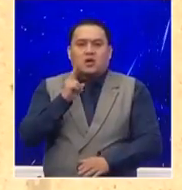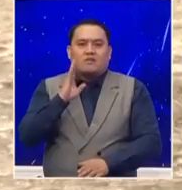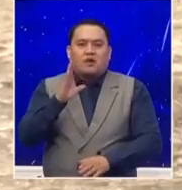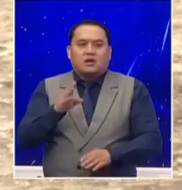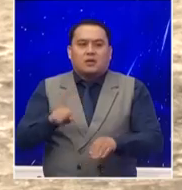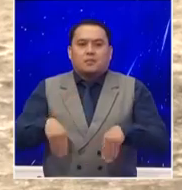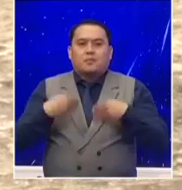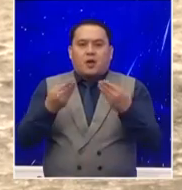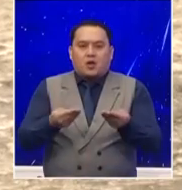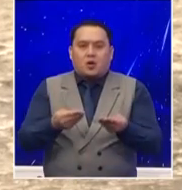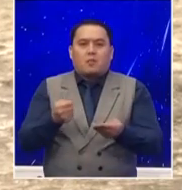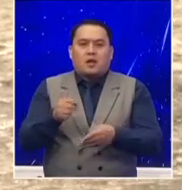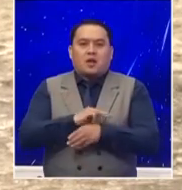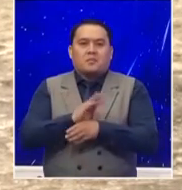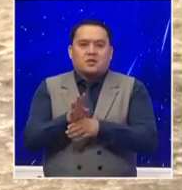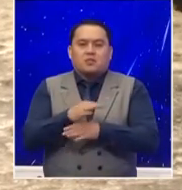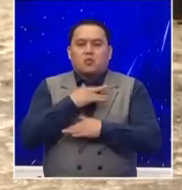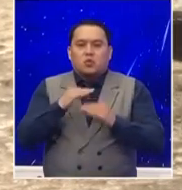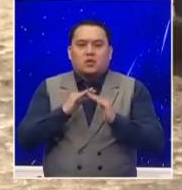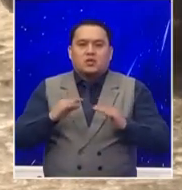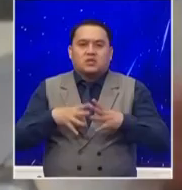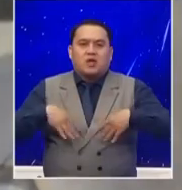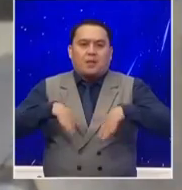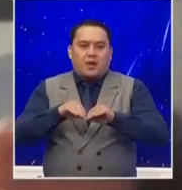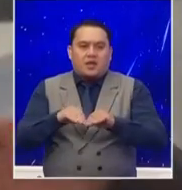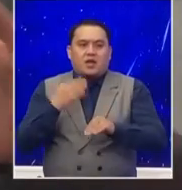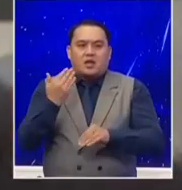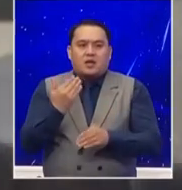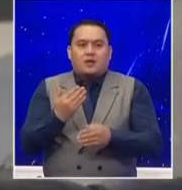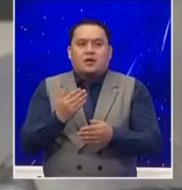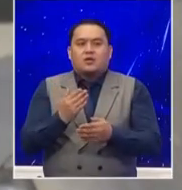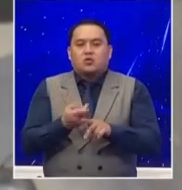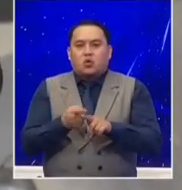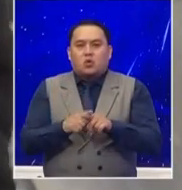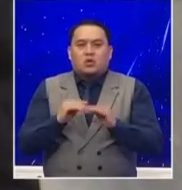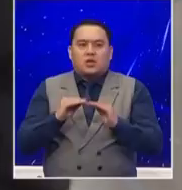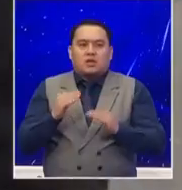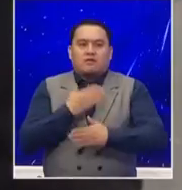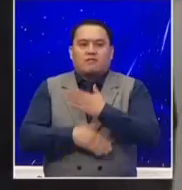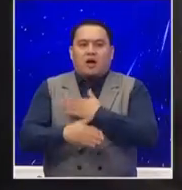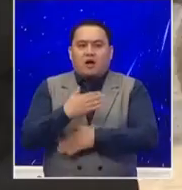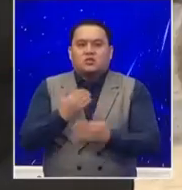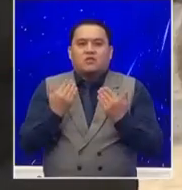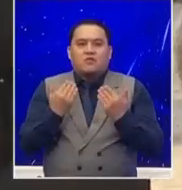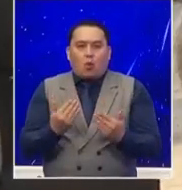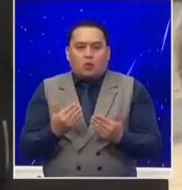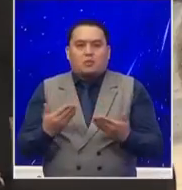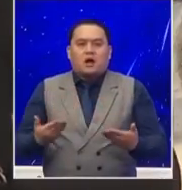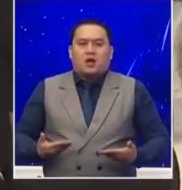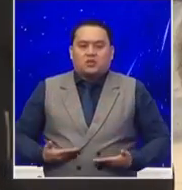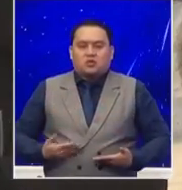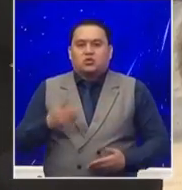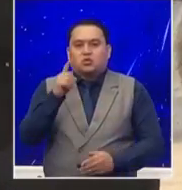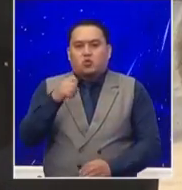были распределены между малоимущими многодетными семьями, а также имеющими на иждивении детей-инвалидов. На сегодняшний день здесь проживает